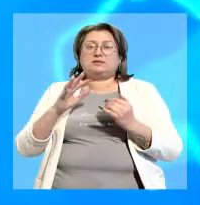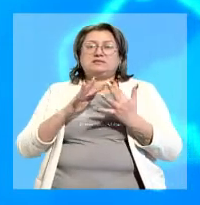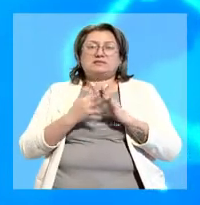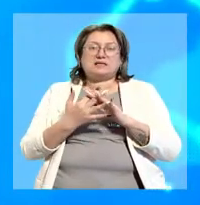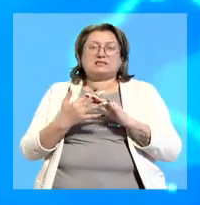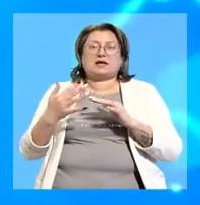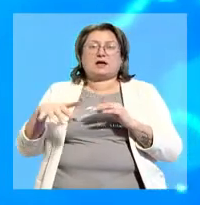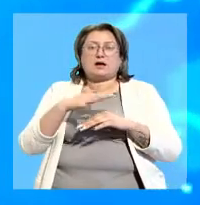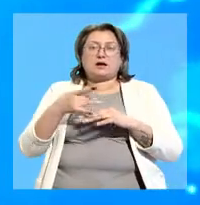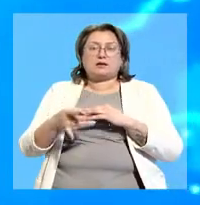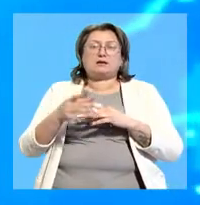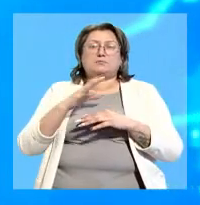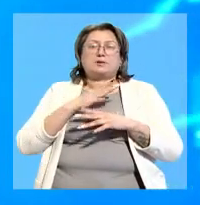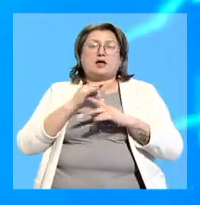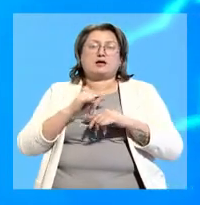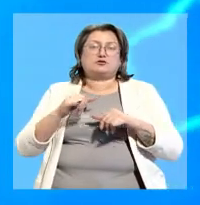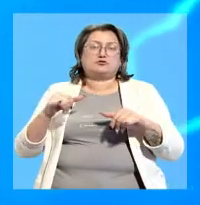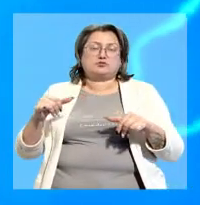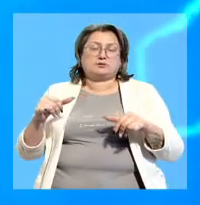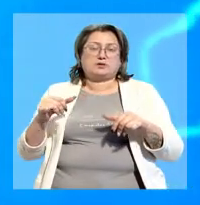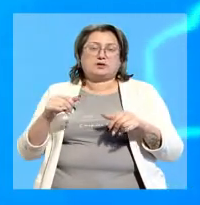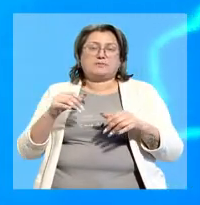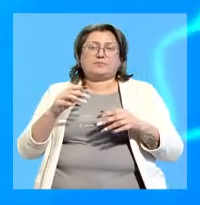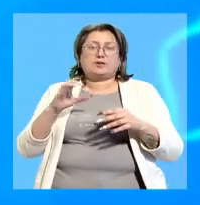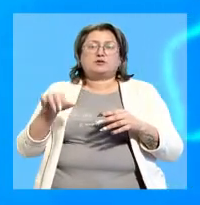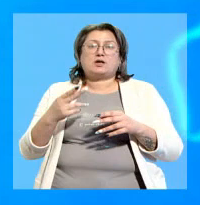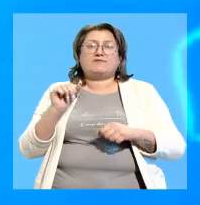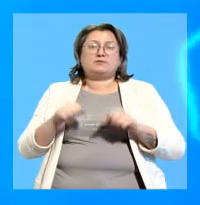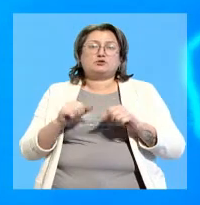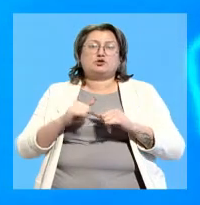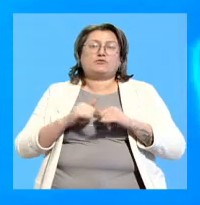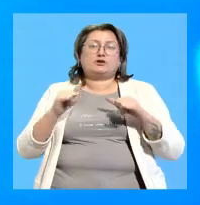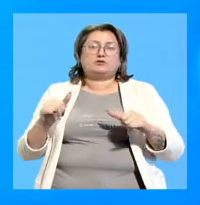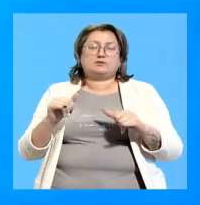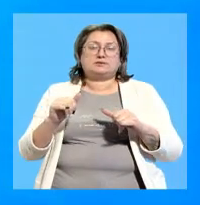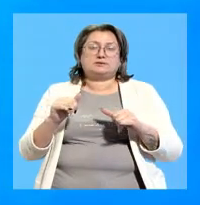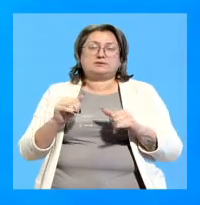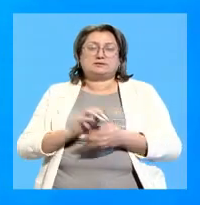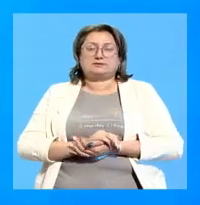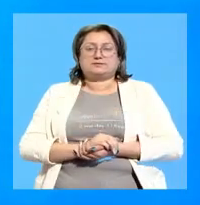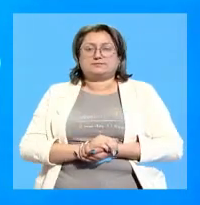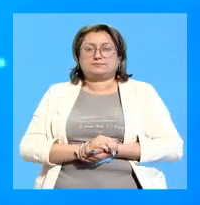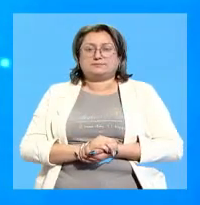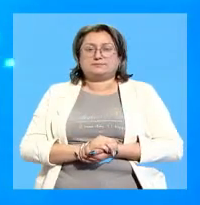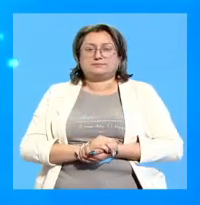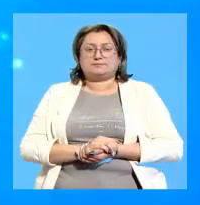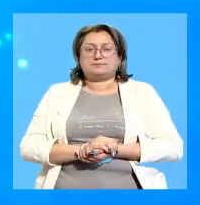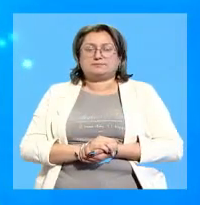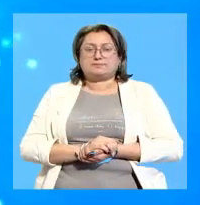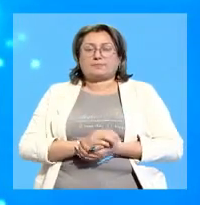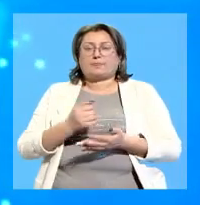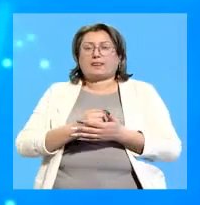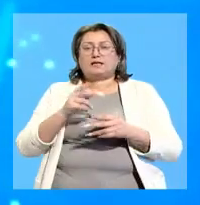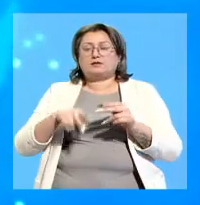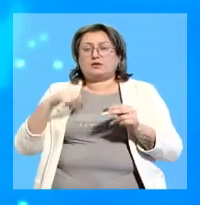арта түскен. Мендіғара ауданында білім беру, мәдениет ошақтары жаңа кейіпке еніп, спорттық кешендер пайдалануға берілген.